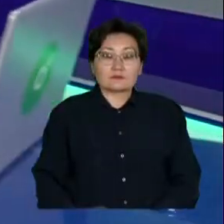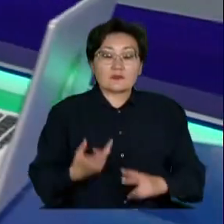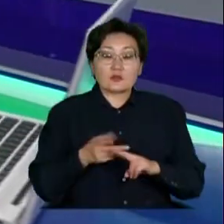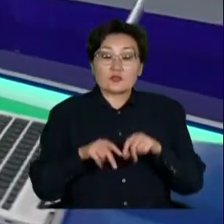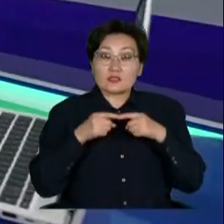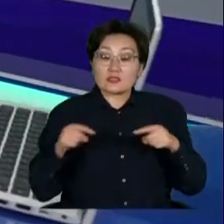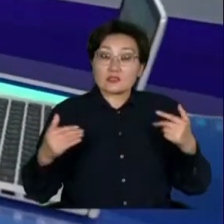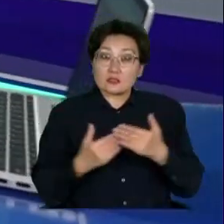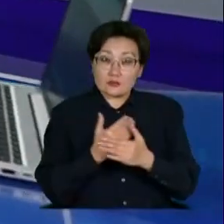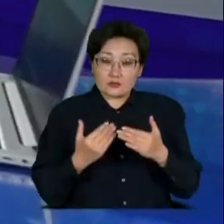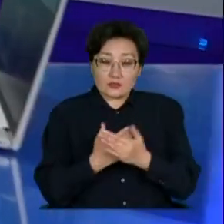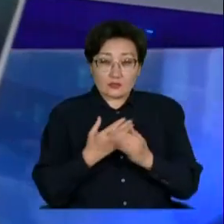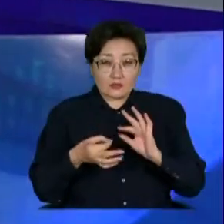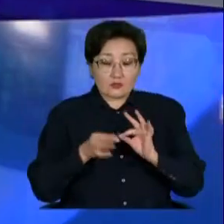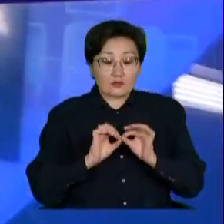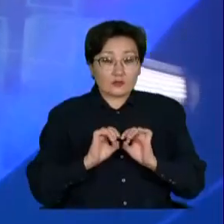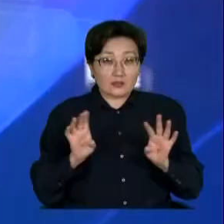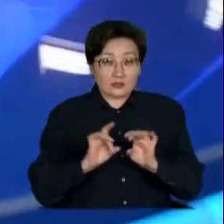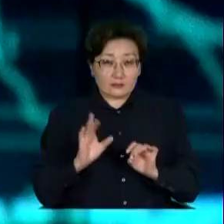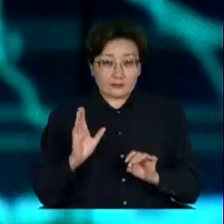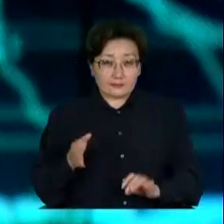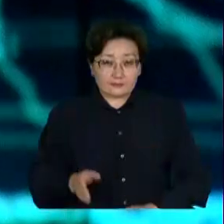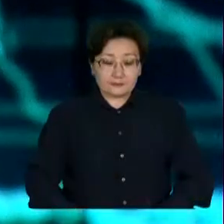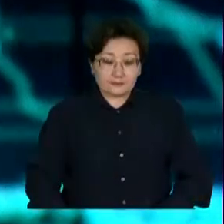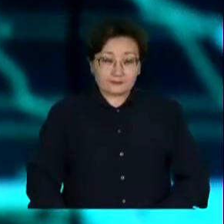Осы және өзге де ақпаратты толығырақ тарқатсақ.